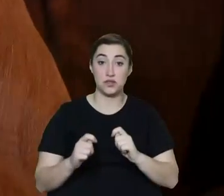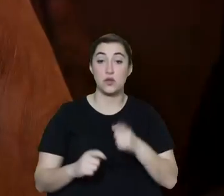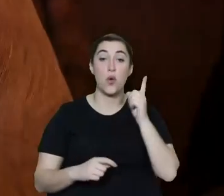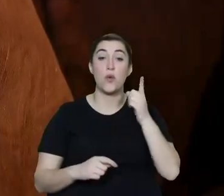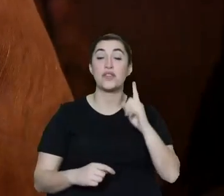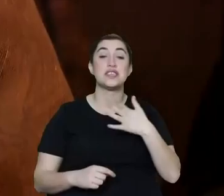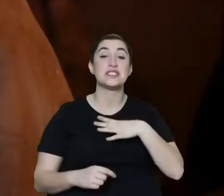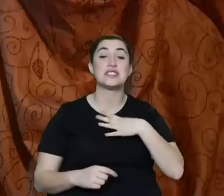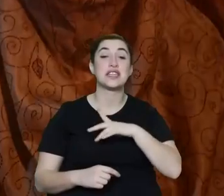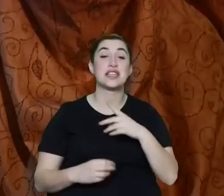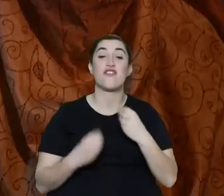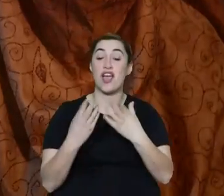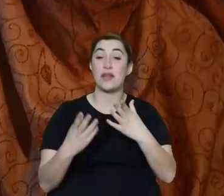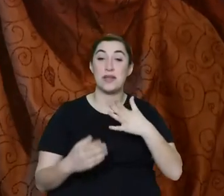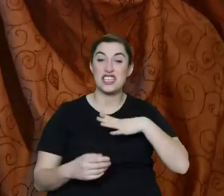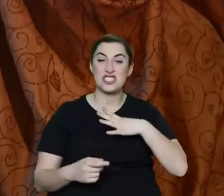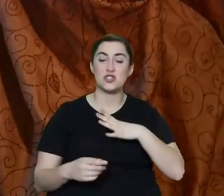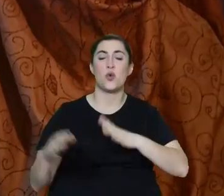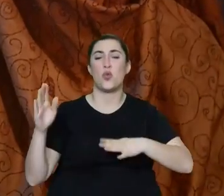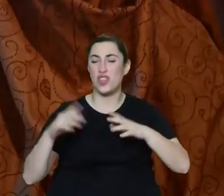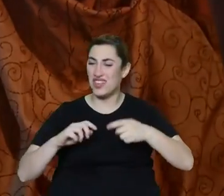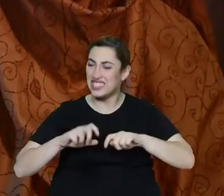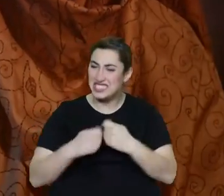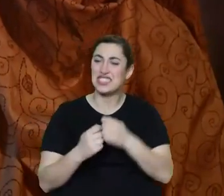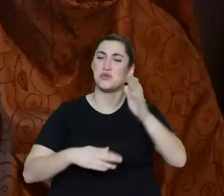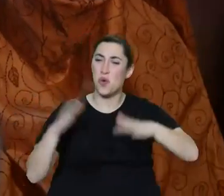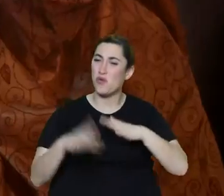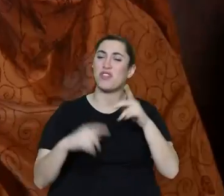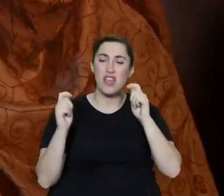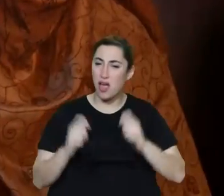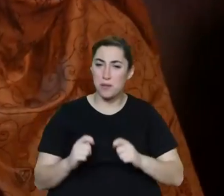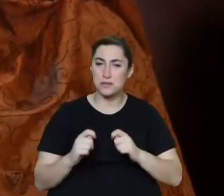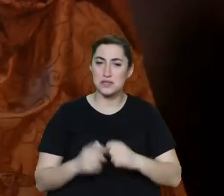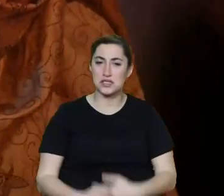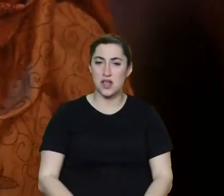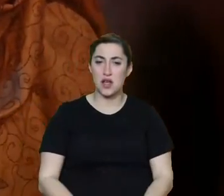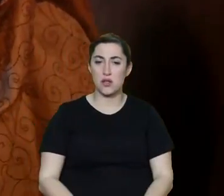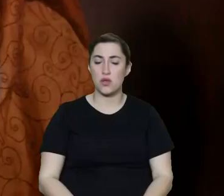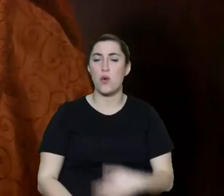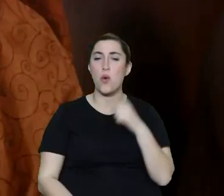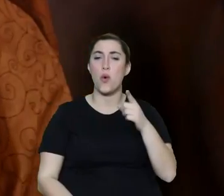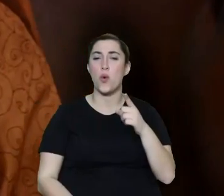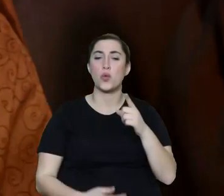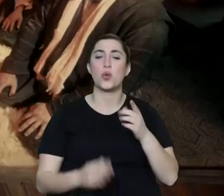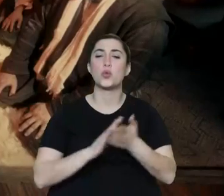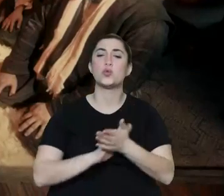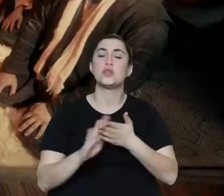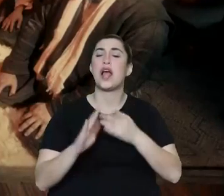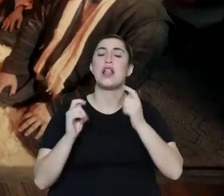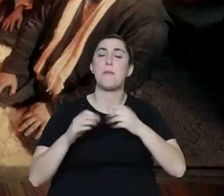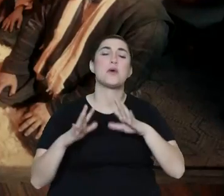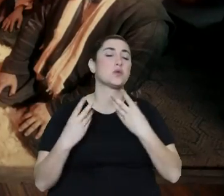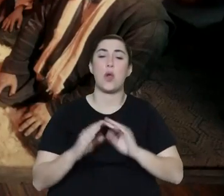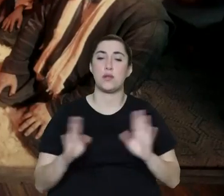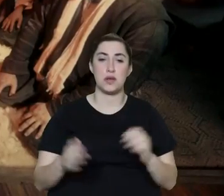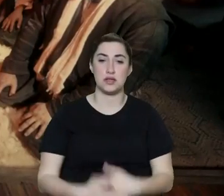ona istediğini yaptırmak için işkence dahi etsen, ona düzen versen